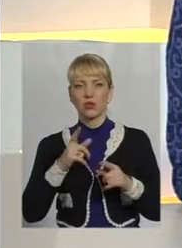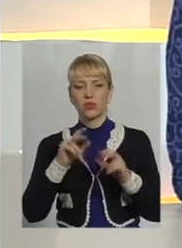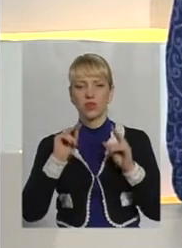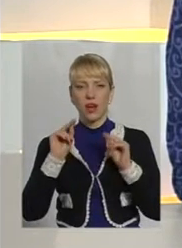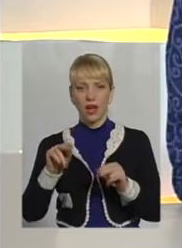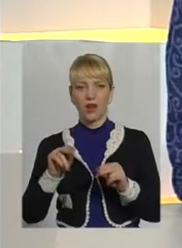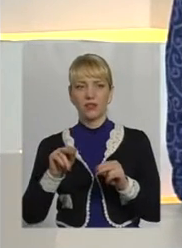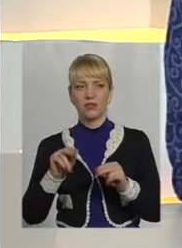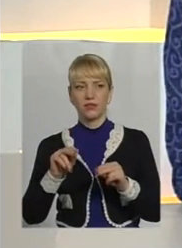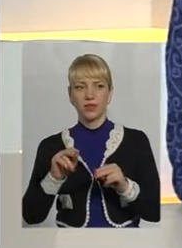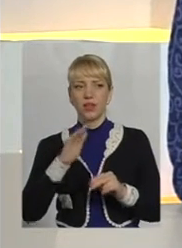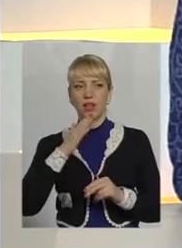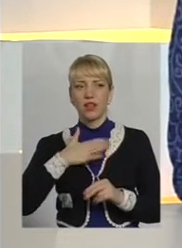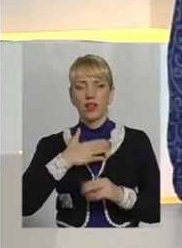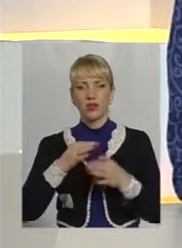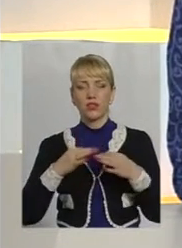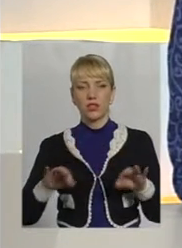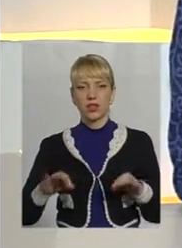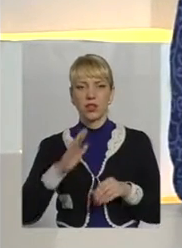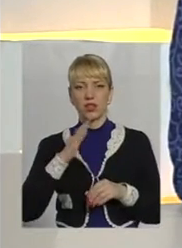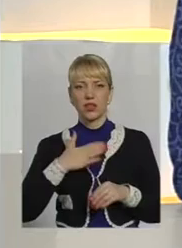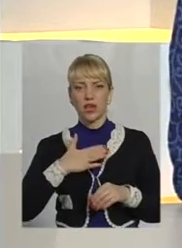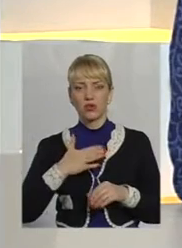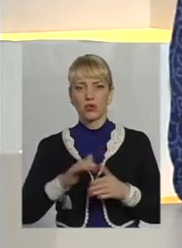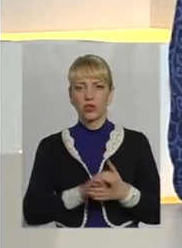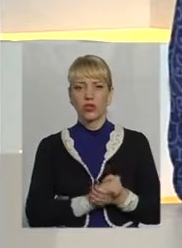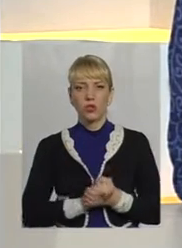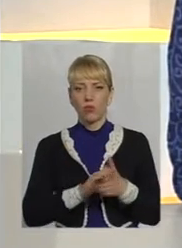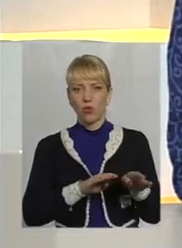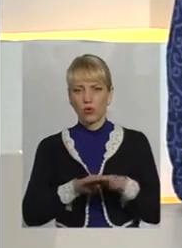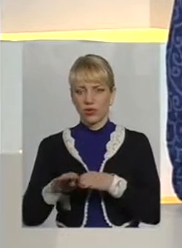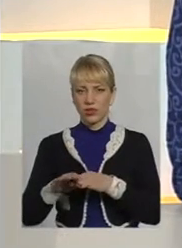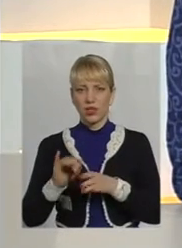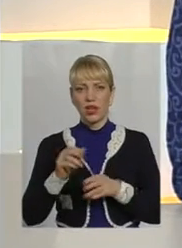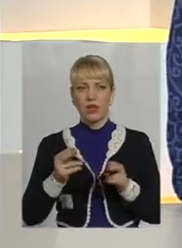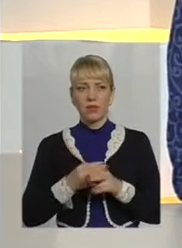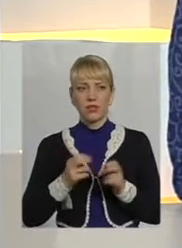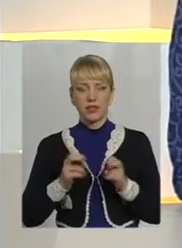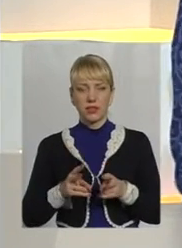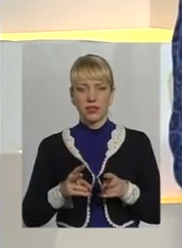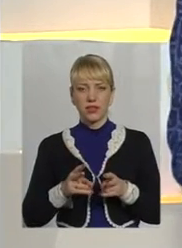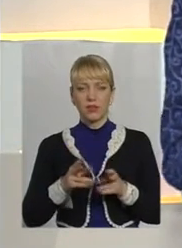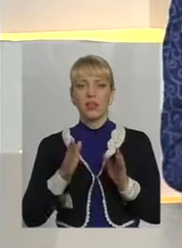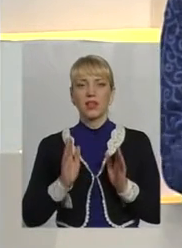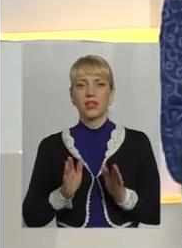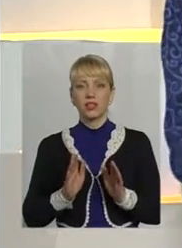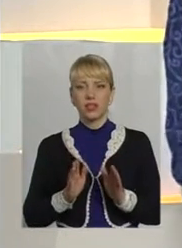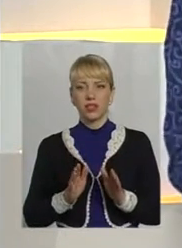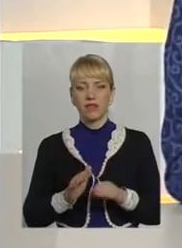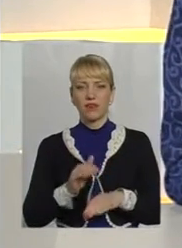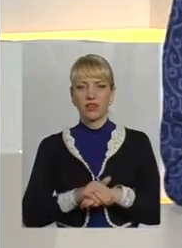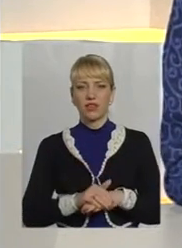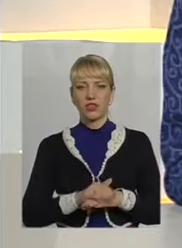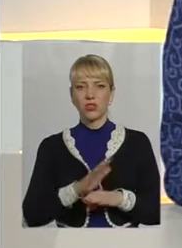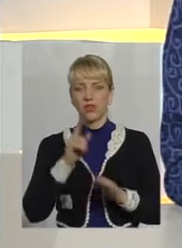гарантів нашої незалежності, нашої соборності і безпеки лише, ну, фактично